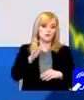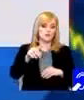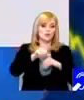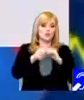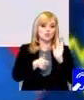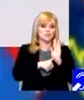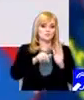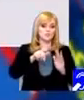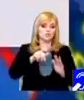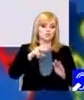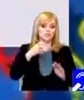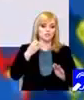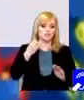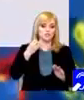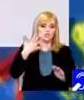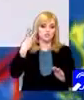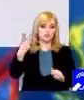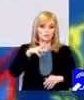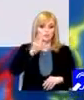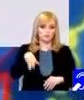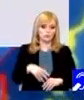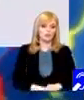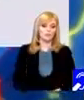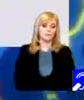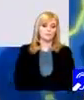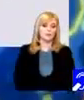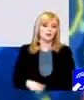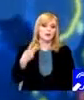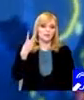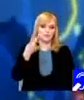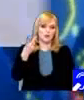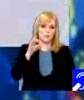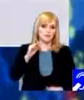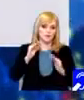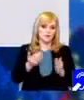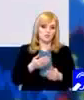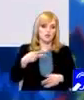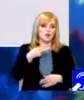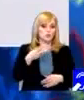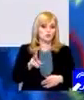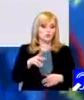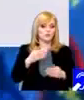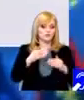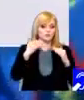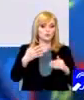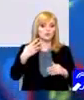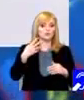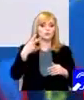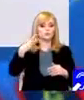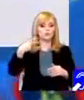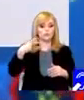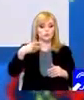curs oficial de 16 lei și 52 de bani pentru un dolar american, cu 2 bani mai puțin. Moneda europeană, în schimb, se scumpește cu 7